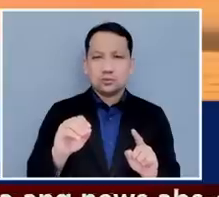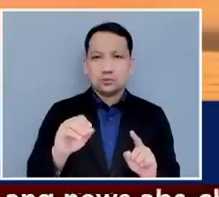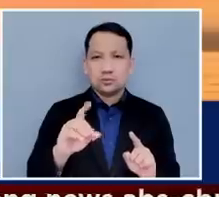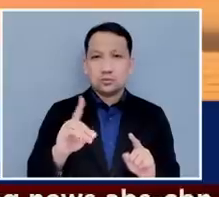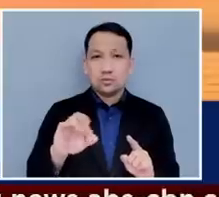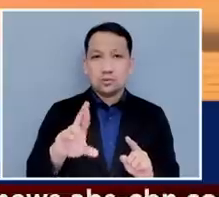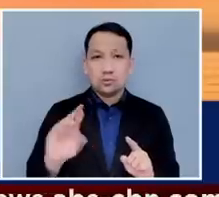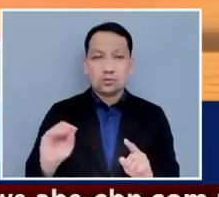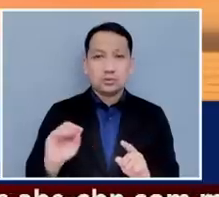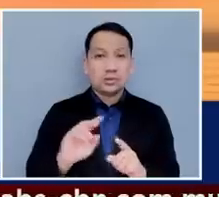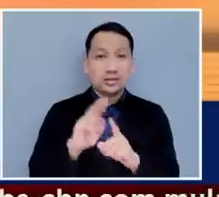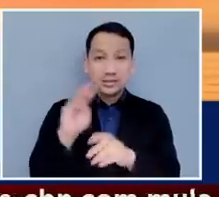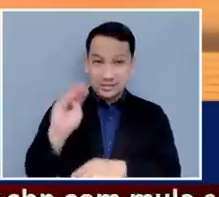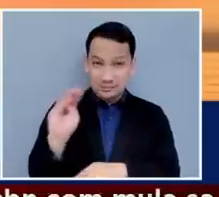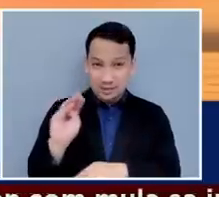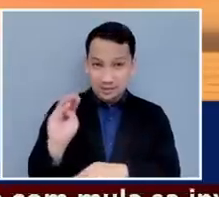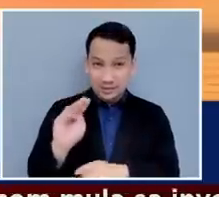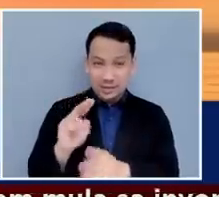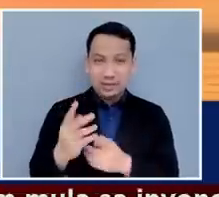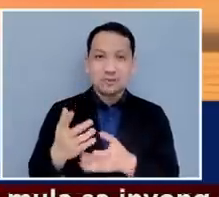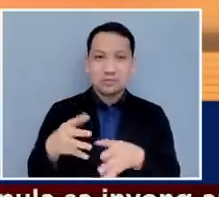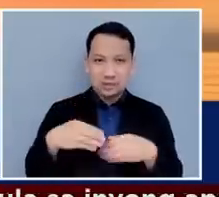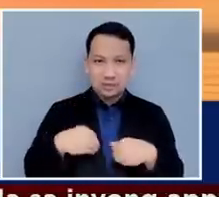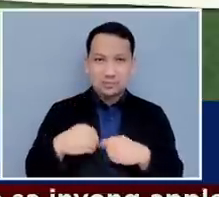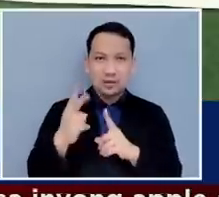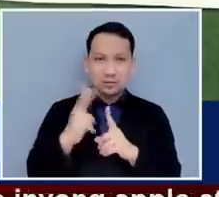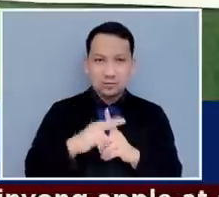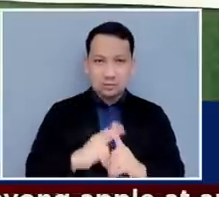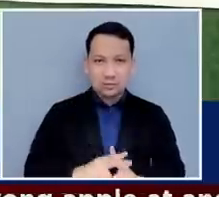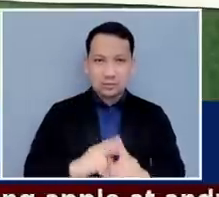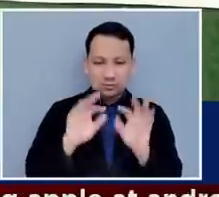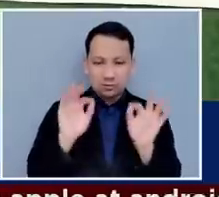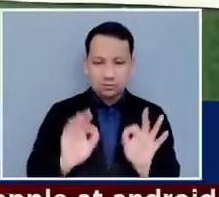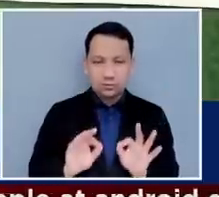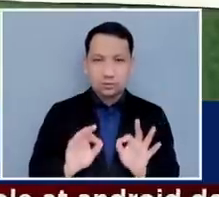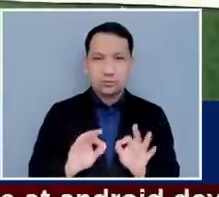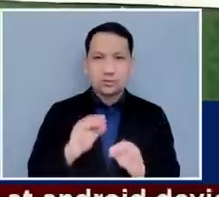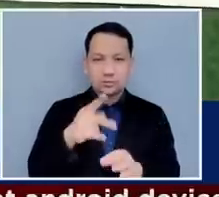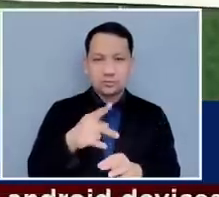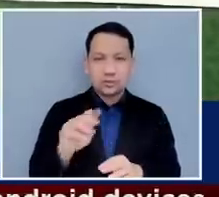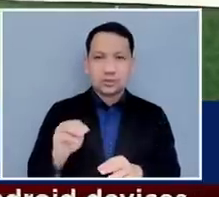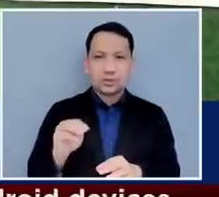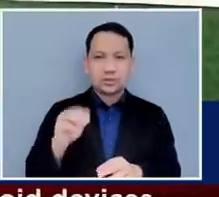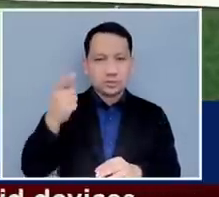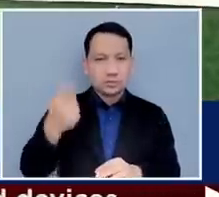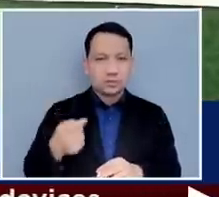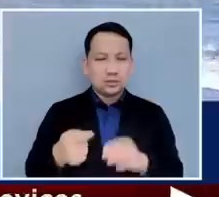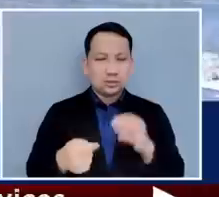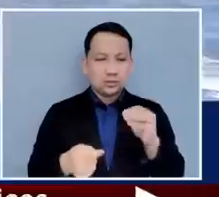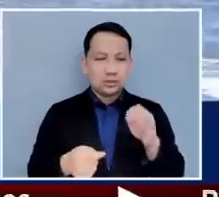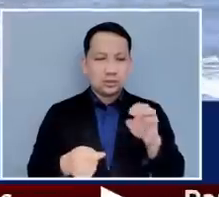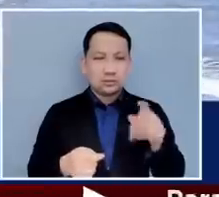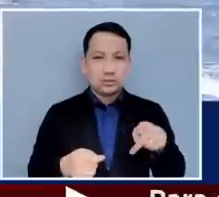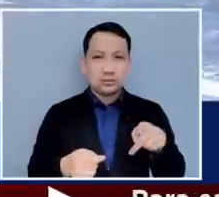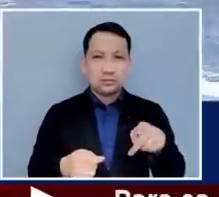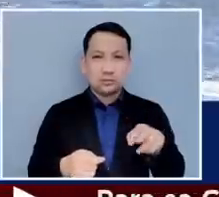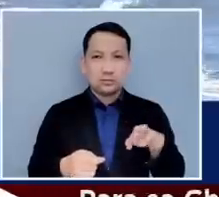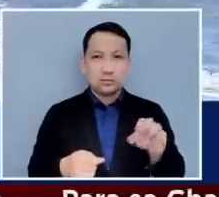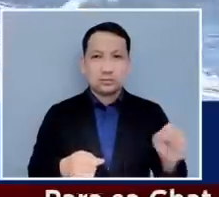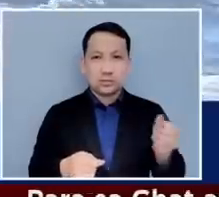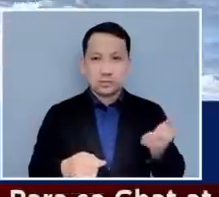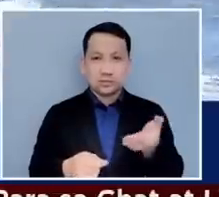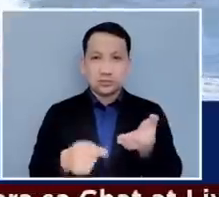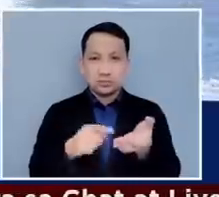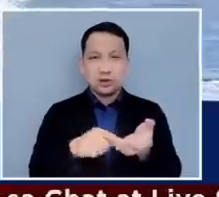aplikasyon para sa compensation sa pinsala ang PNI Club na insurance company ng MT Princess Empress. Kabilang sa mga